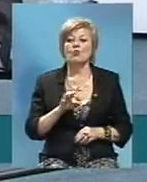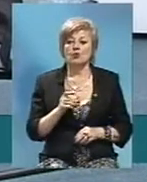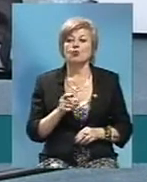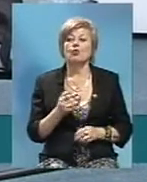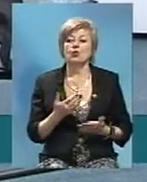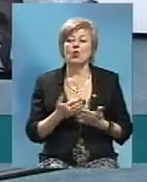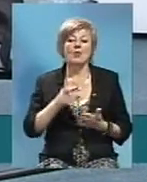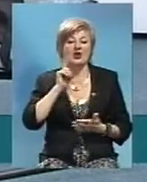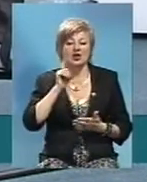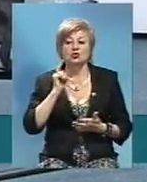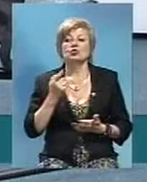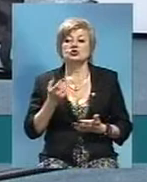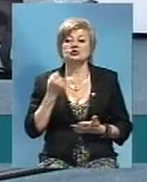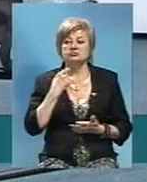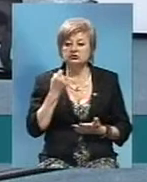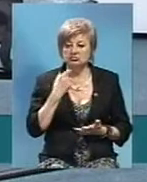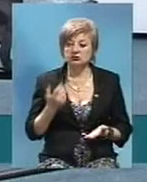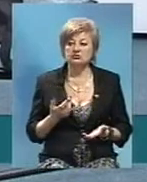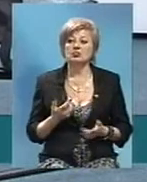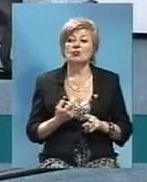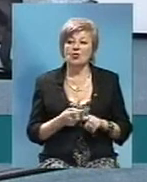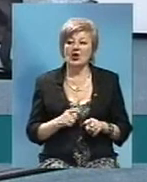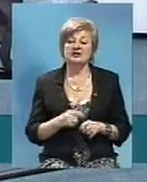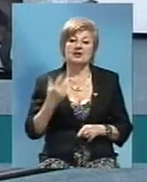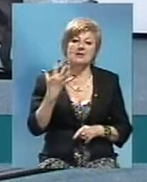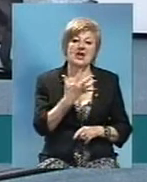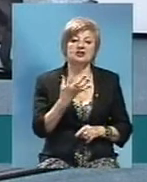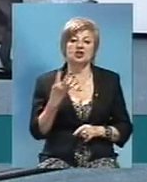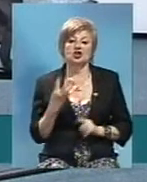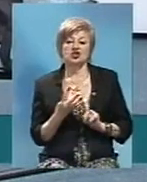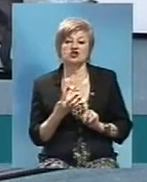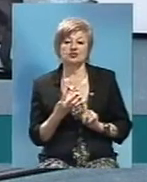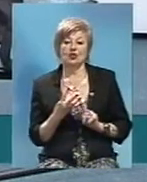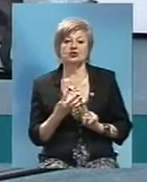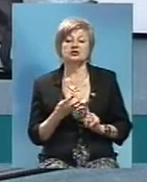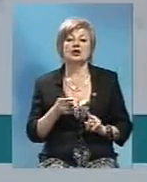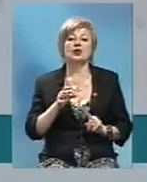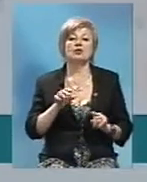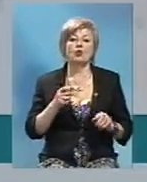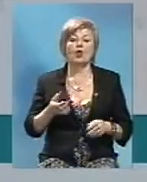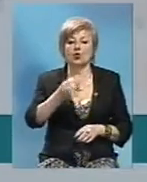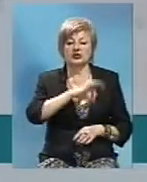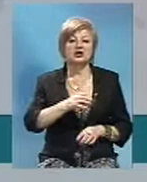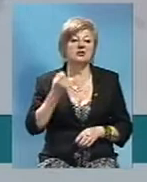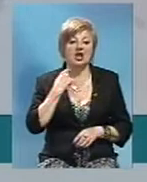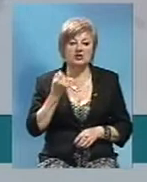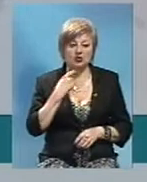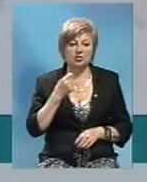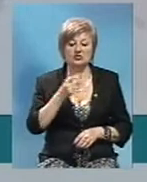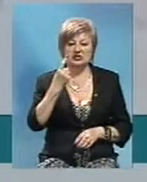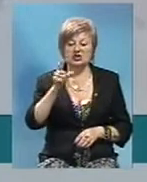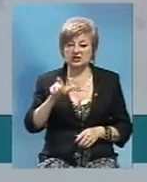точки зрения молодежи. Вот, пятое, да, пятое, четвертое место в мире по употреблению алкоголя на душу